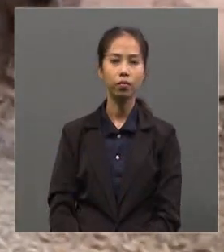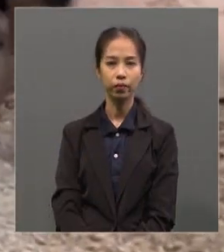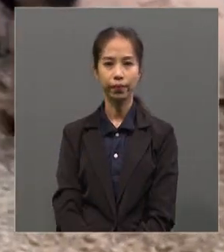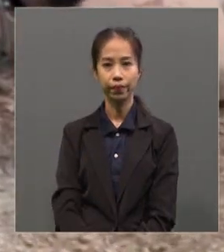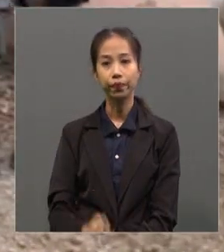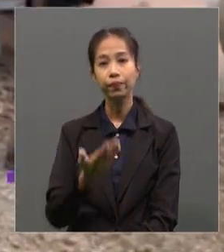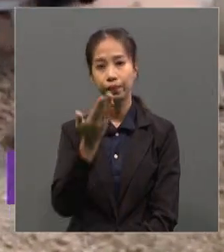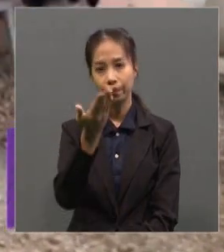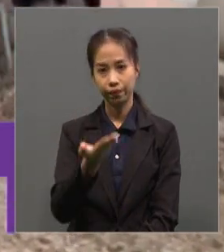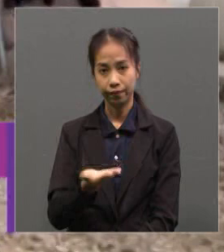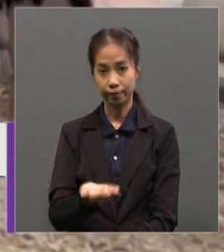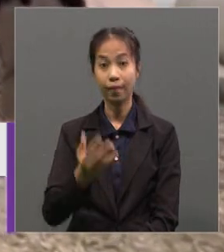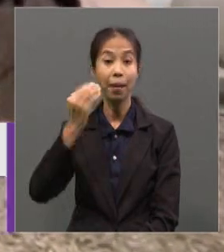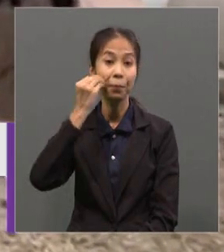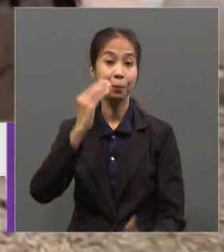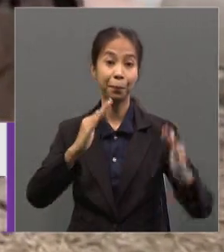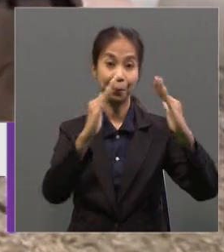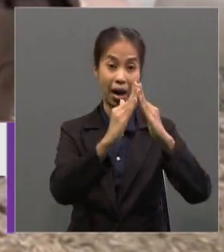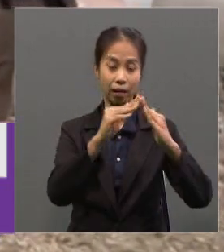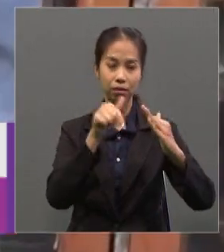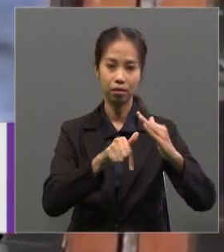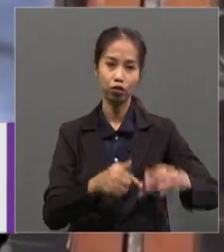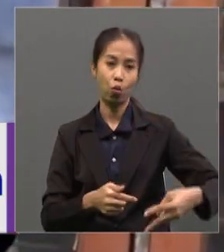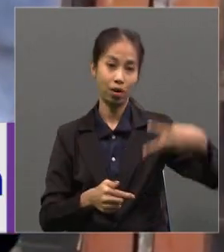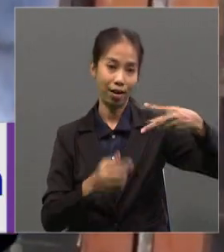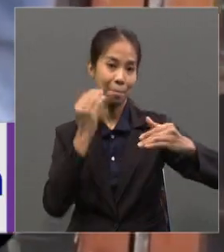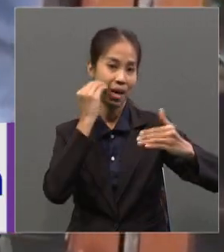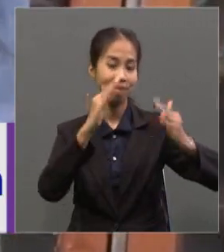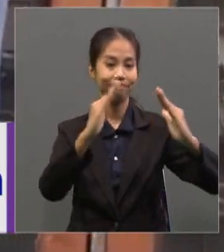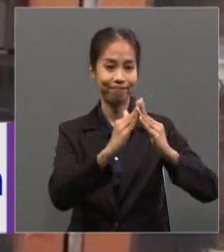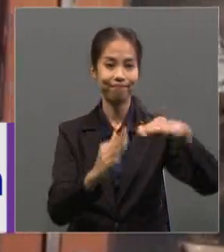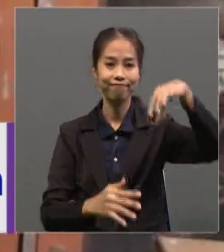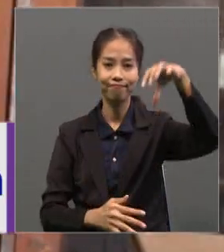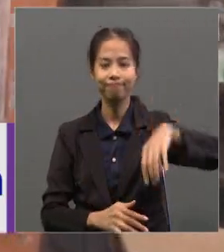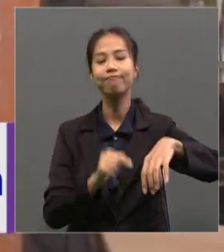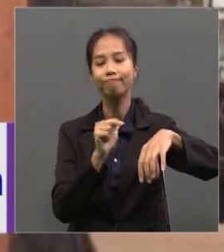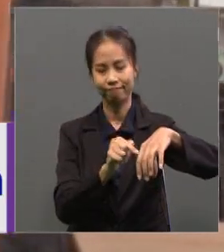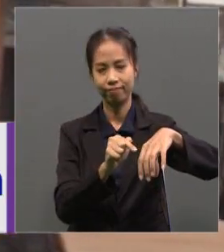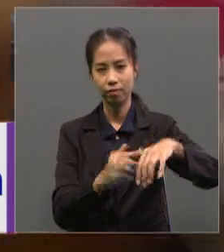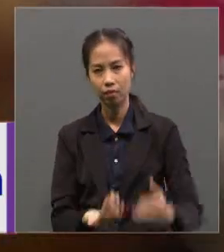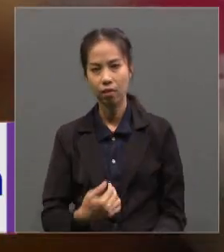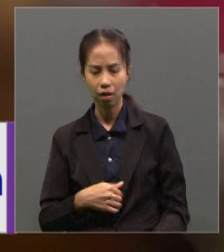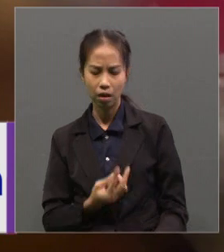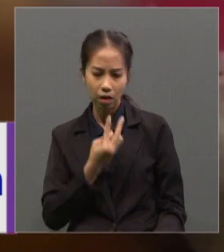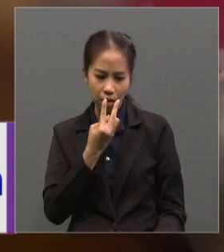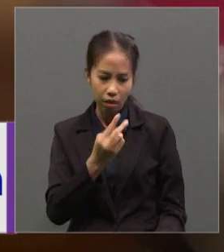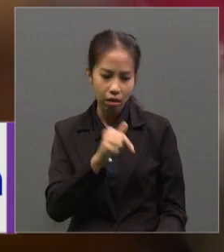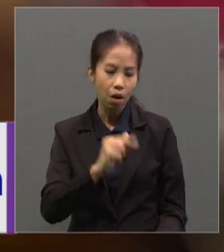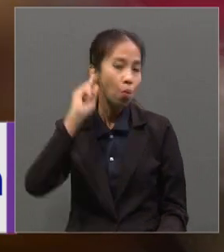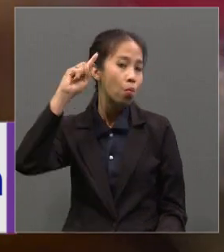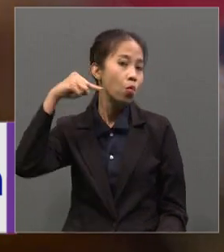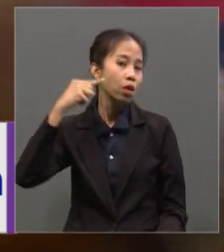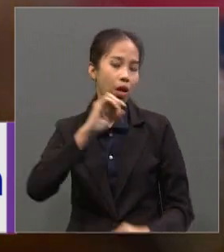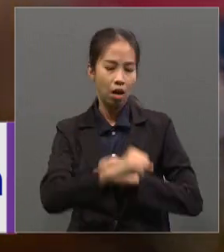เหตุนะคะก็เป็นบ้านครึ่งปูนครึ่งไม้ 2ชั้นค่ะอยู่ที่ตำบลบางพลับอำเภอโพธิ์ทองก็ไปพบศพค่ะงาน